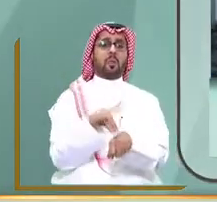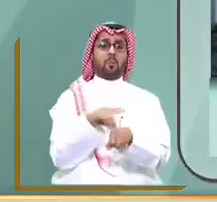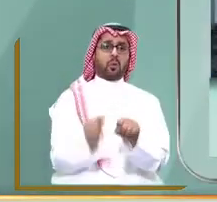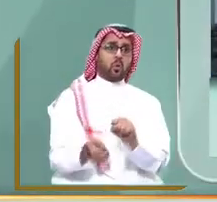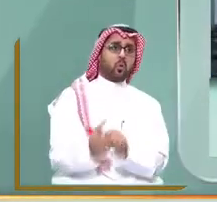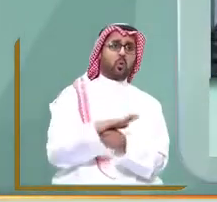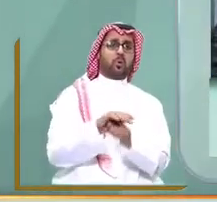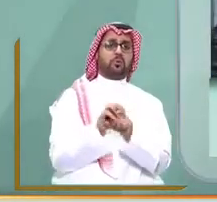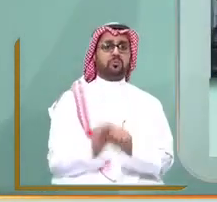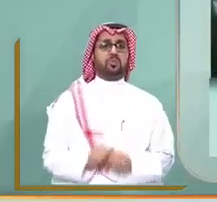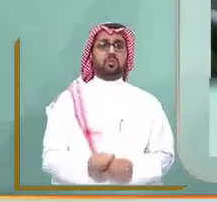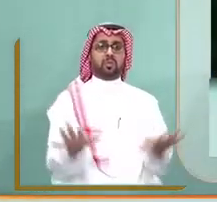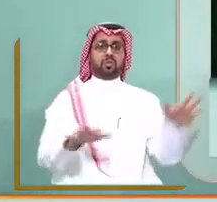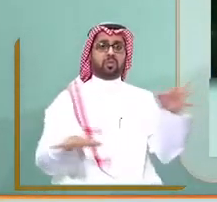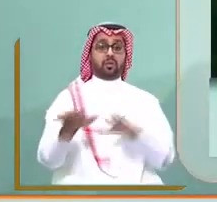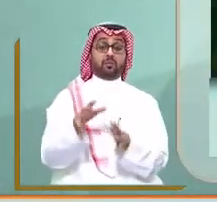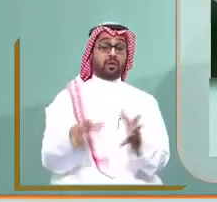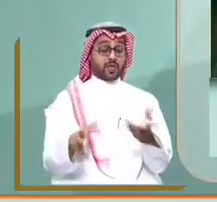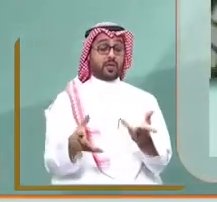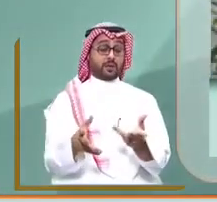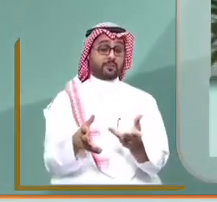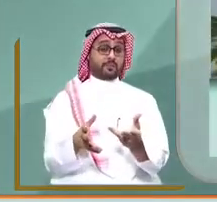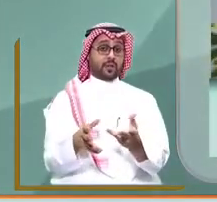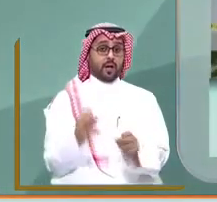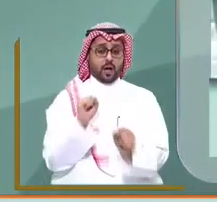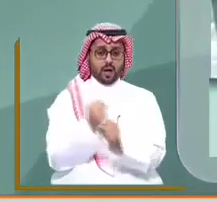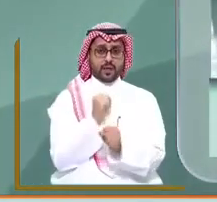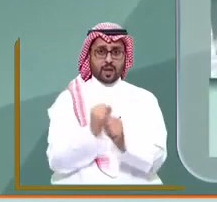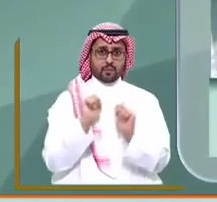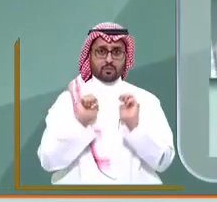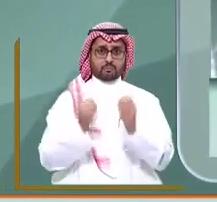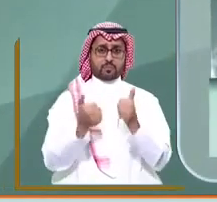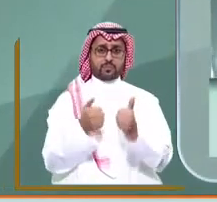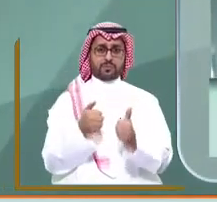تعالى. والحقيقة سوف يسري العمل